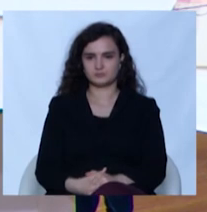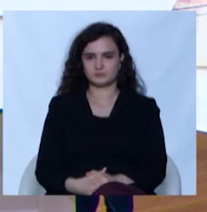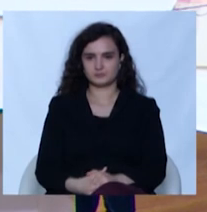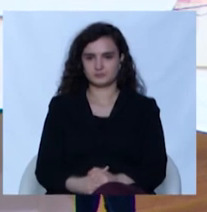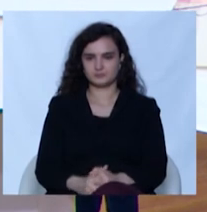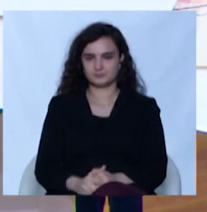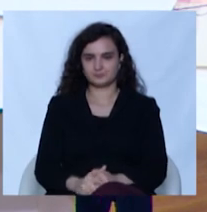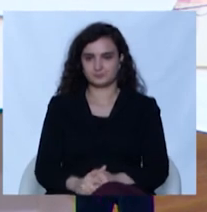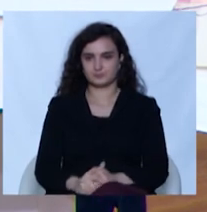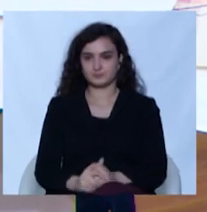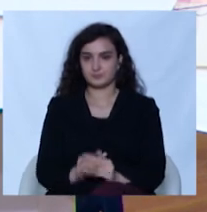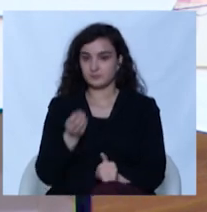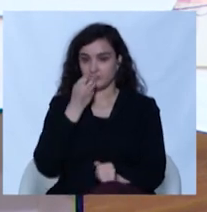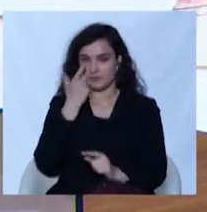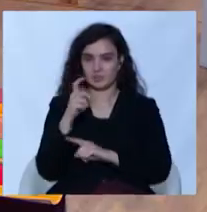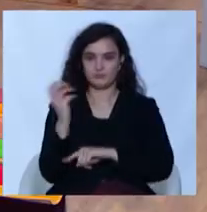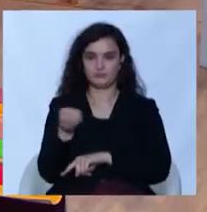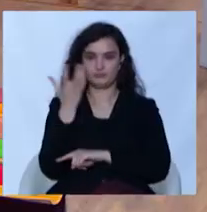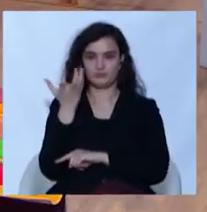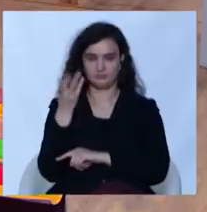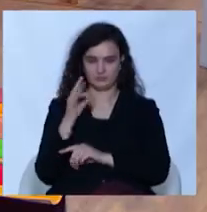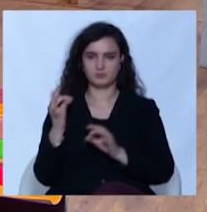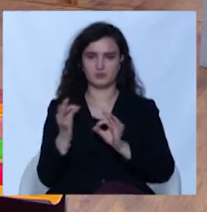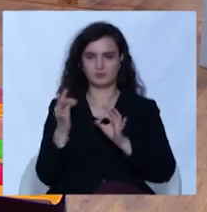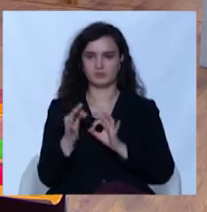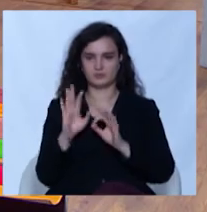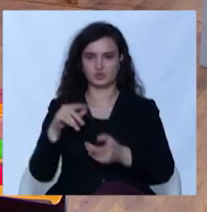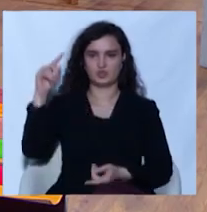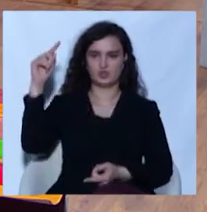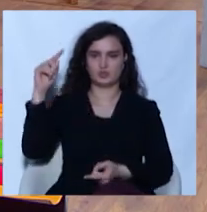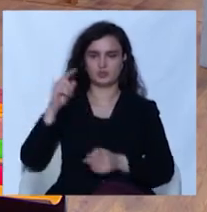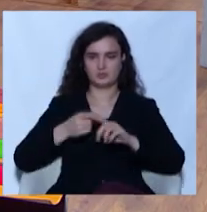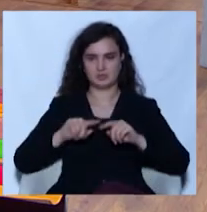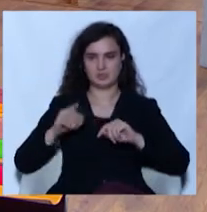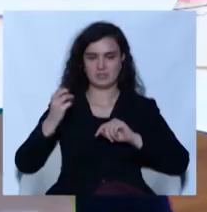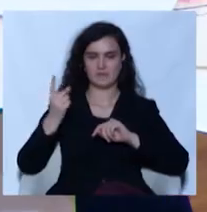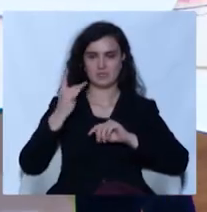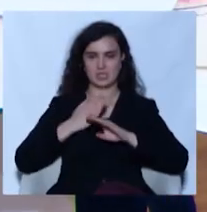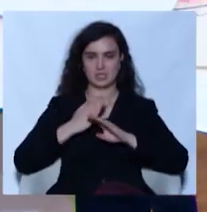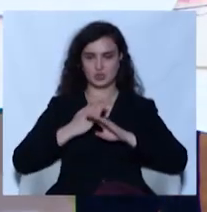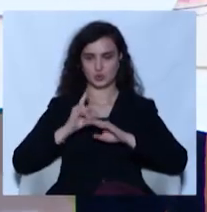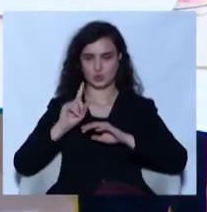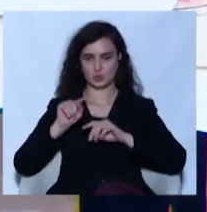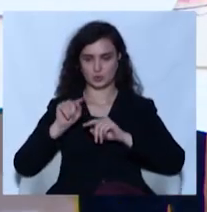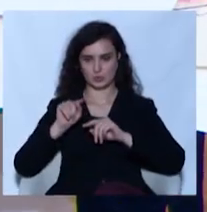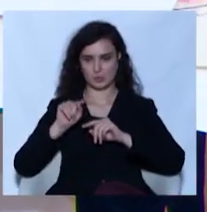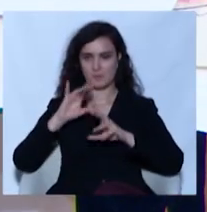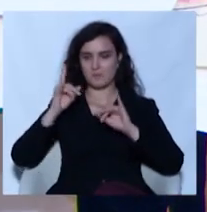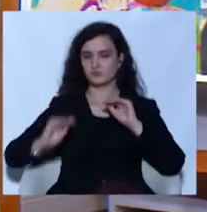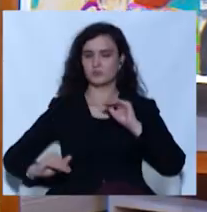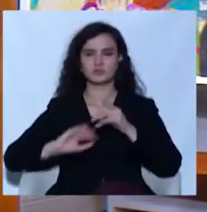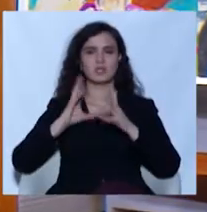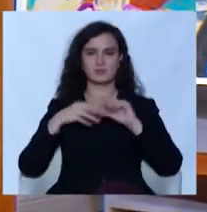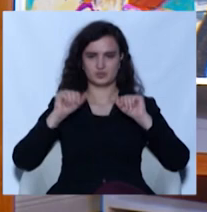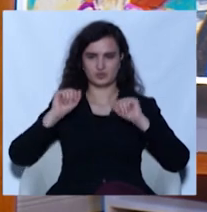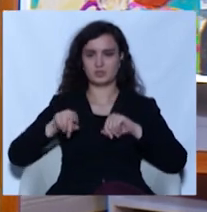ძალიან დიდია ეს ყვავილი. ძალიან, მაგრამ არა უშვის. ეს კიდევ ერთხელ არის, რომ ხატრობაში ყველაფერი შეიძლება. ეს